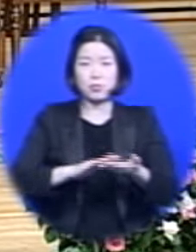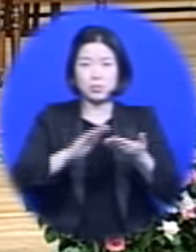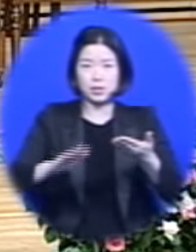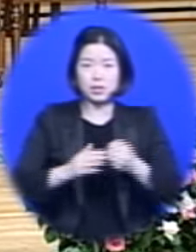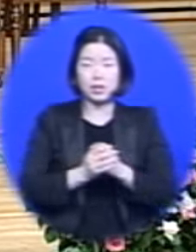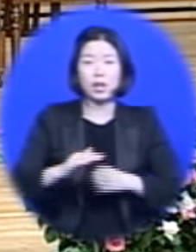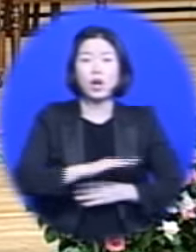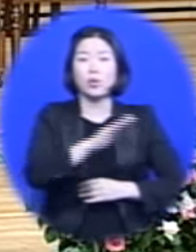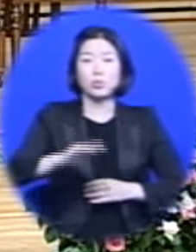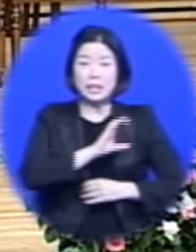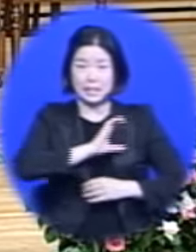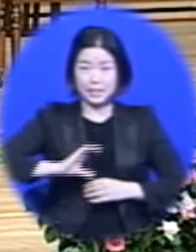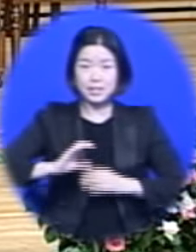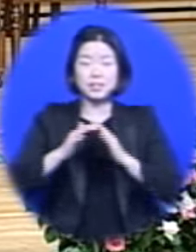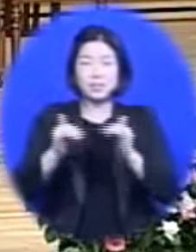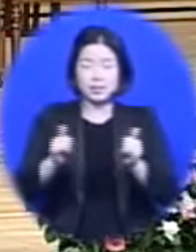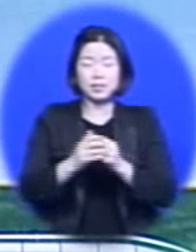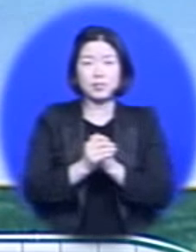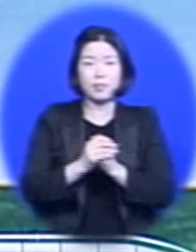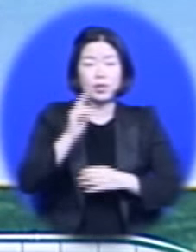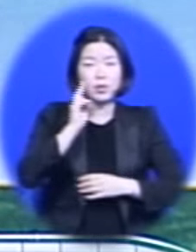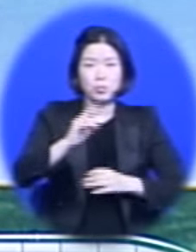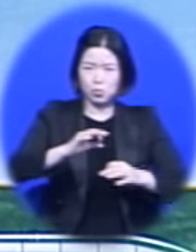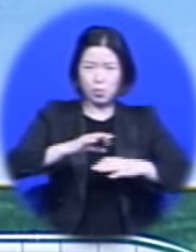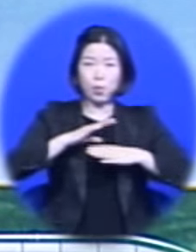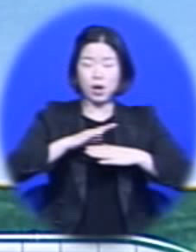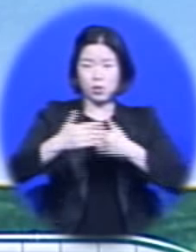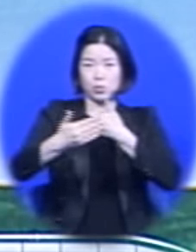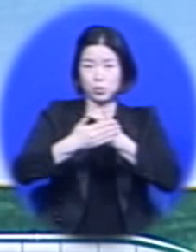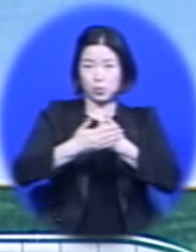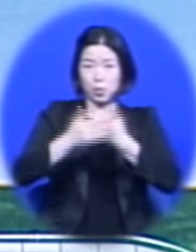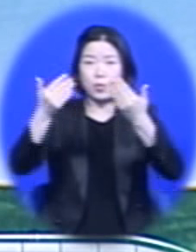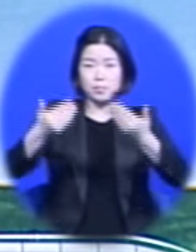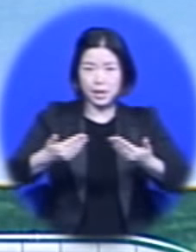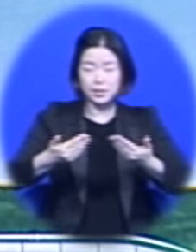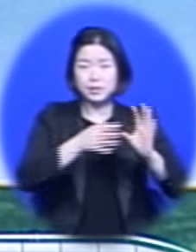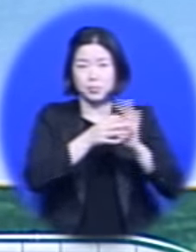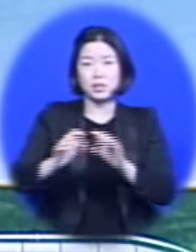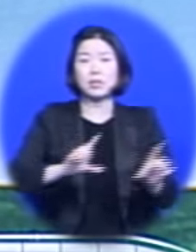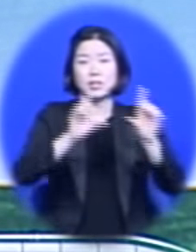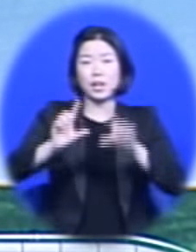우리 그리스도인들은 너무나 놀라운 도움을 받으면서 사는 사람입니다.